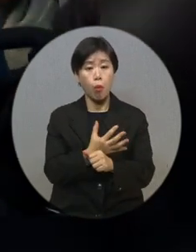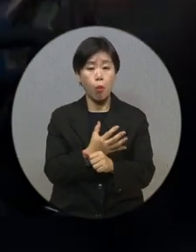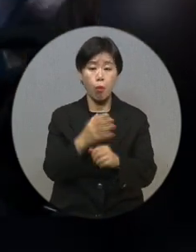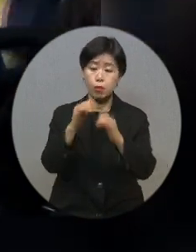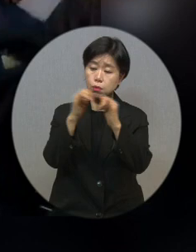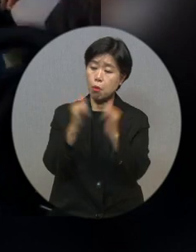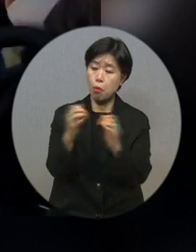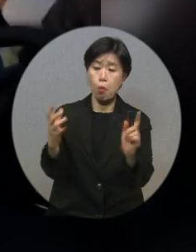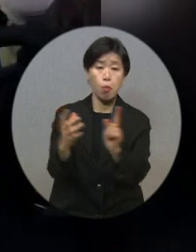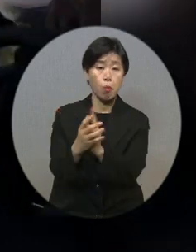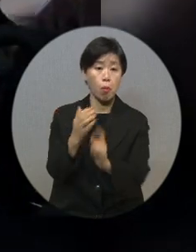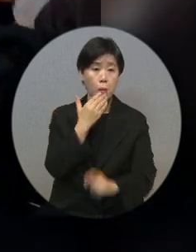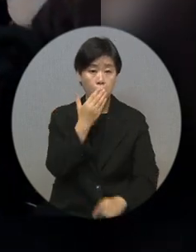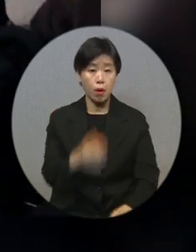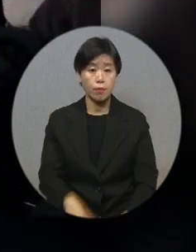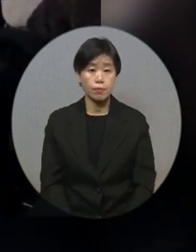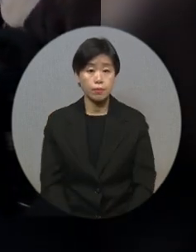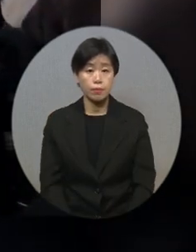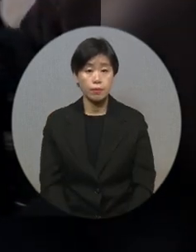저희들이 맨날 싸우는 것이